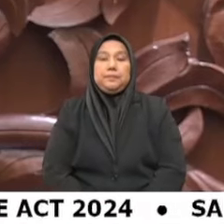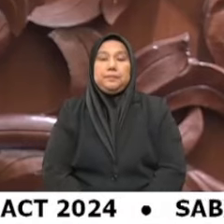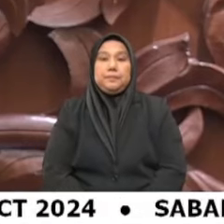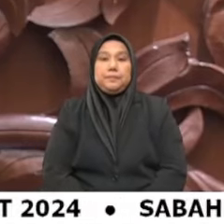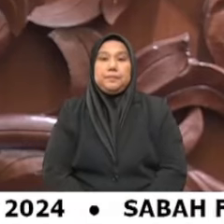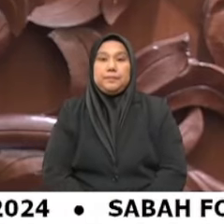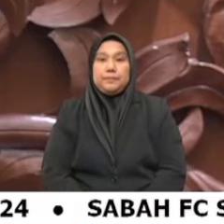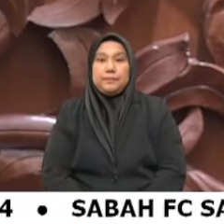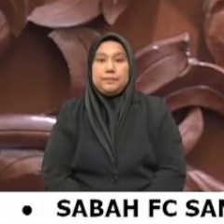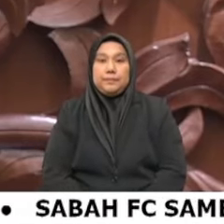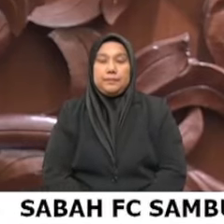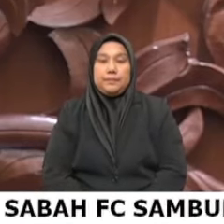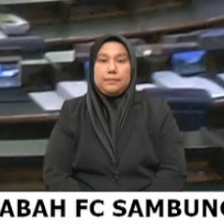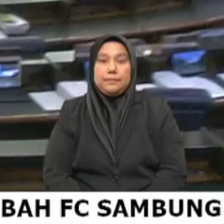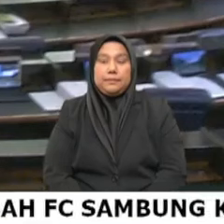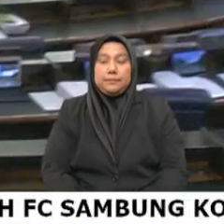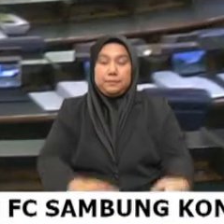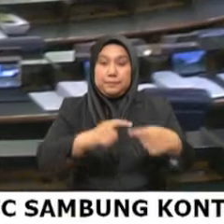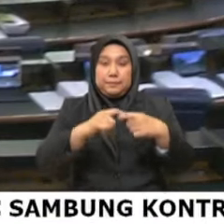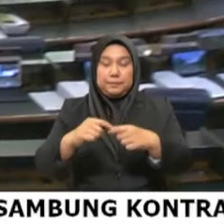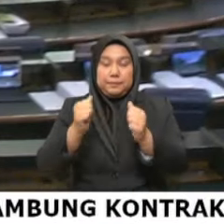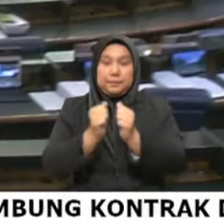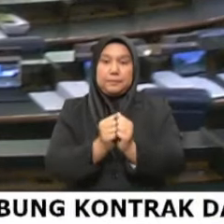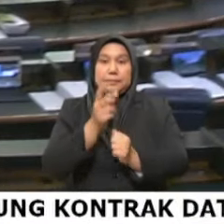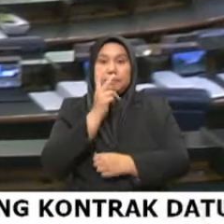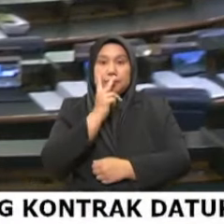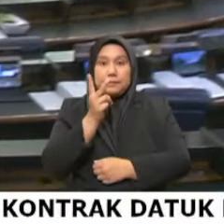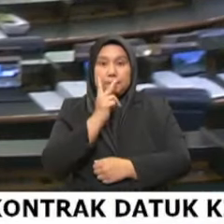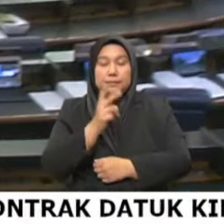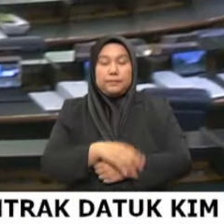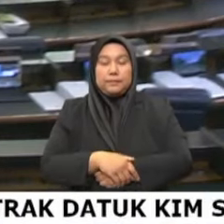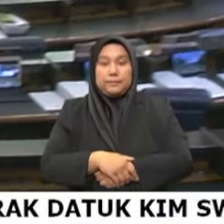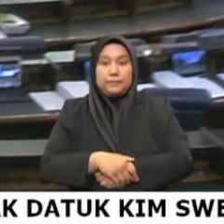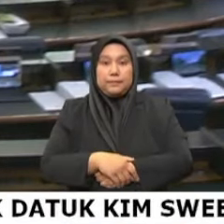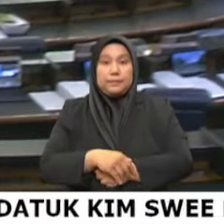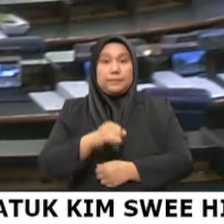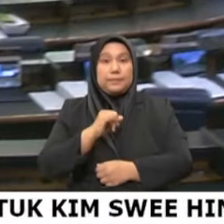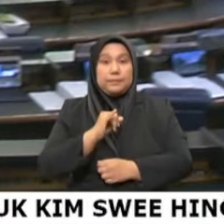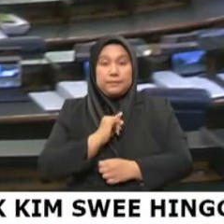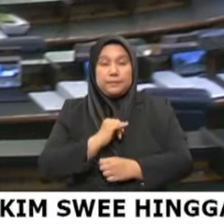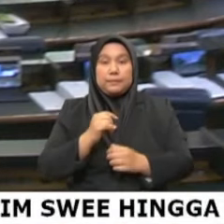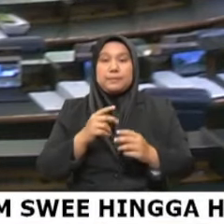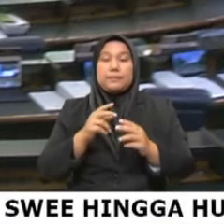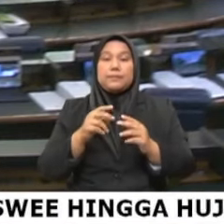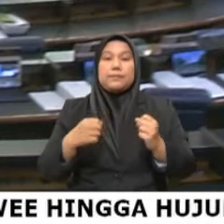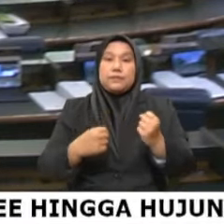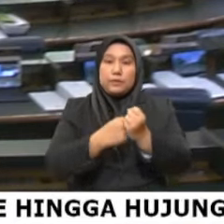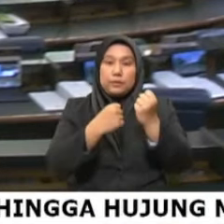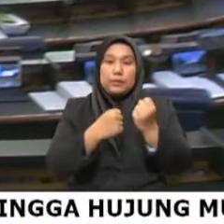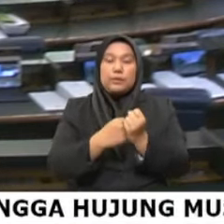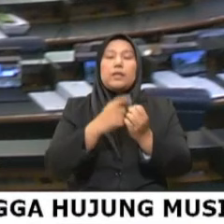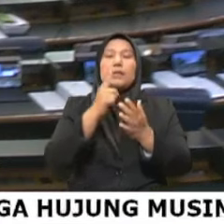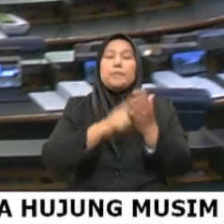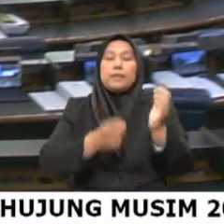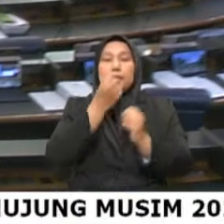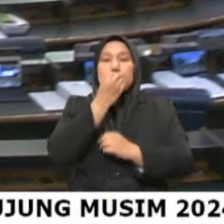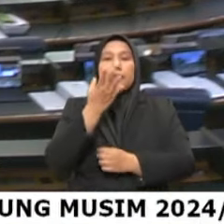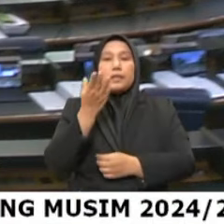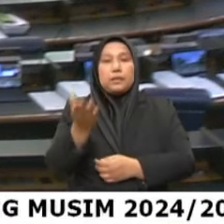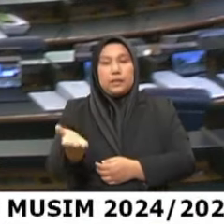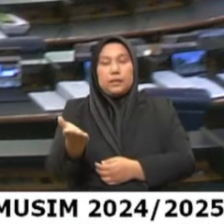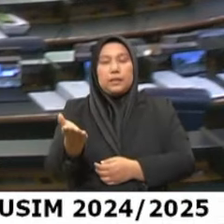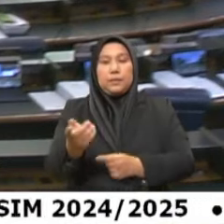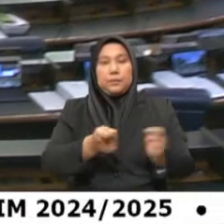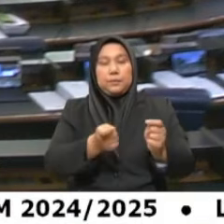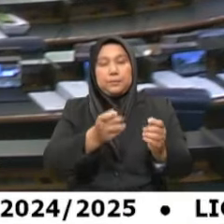dengan rokok. Itu saya memang sokong apa yang dinyatakan oleh Tan Sri Speaker